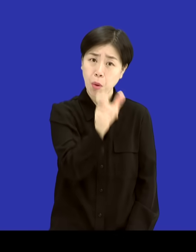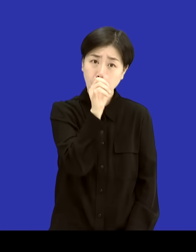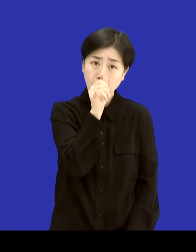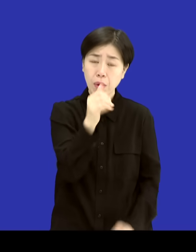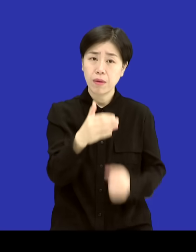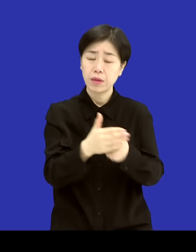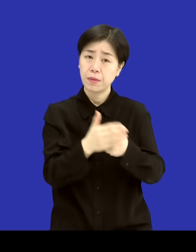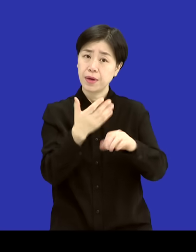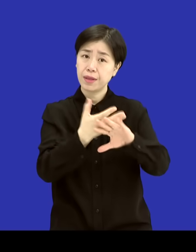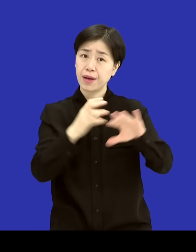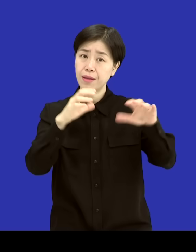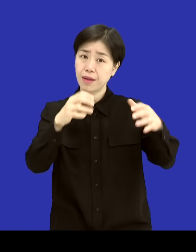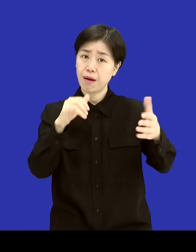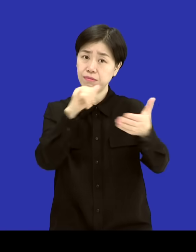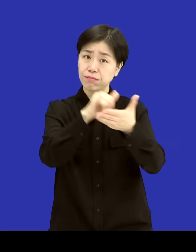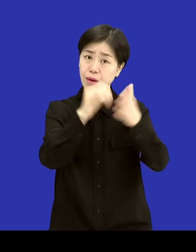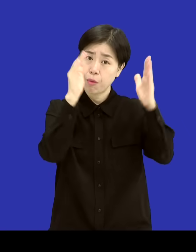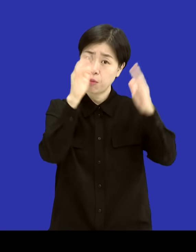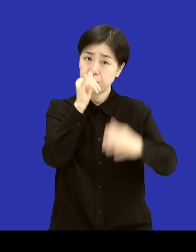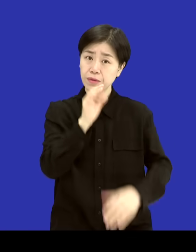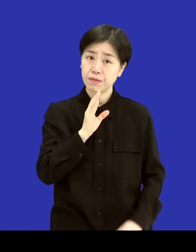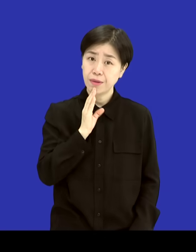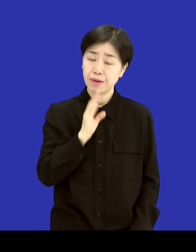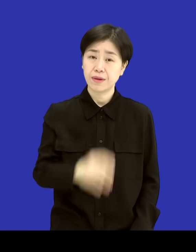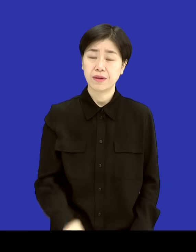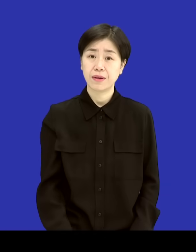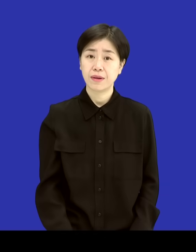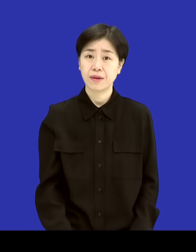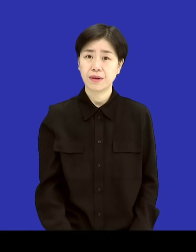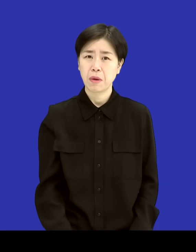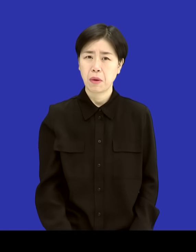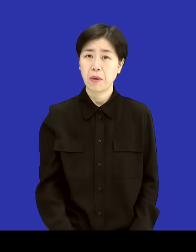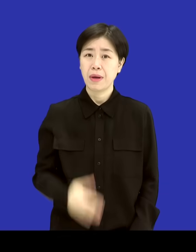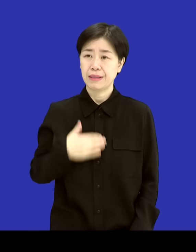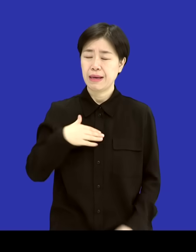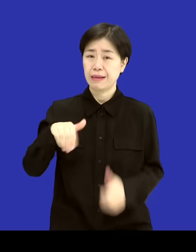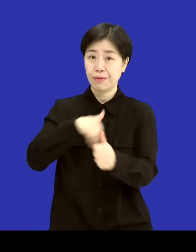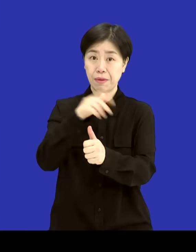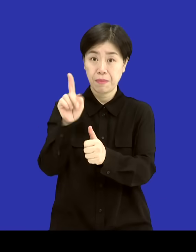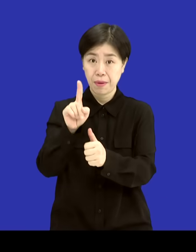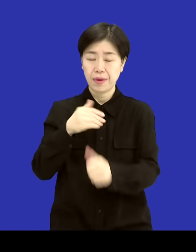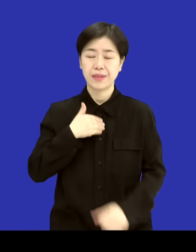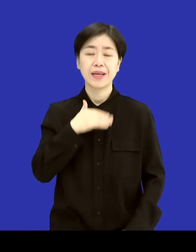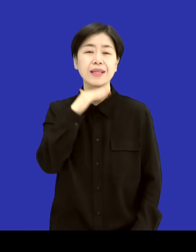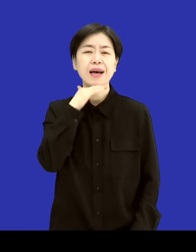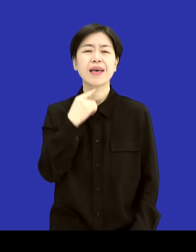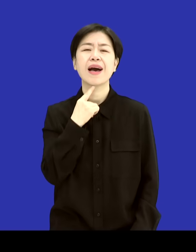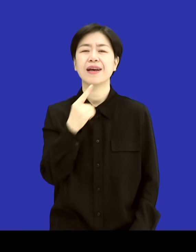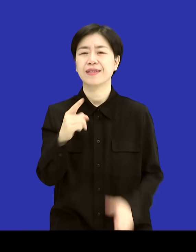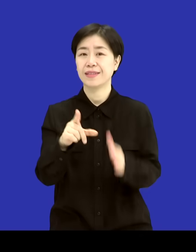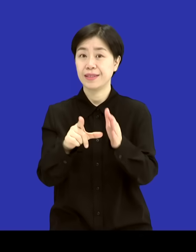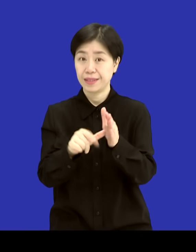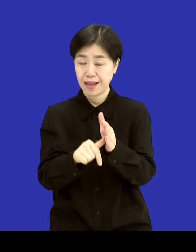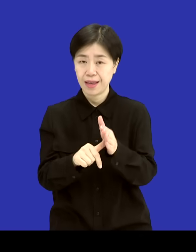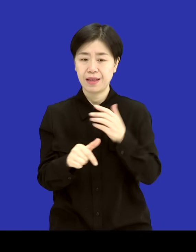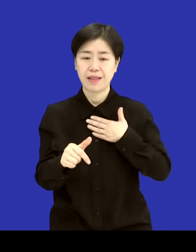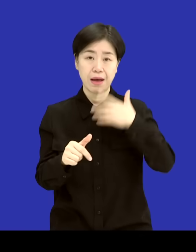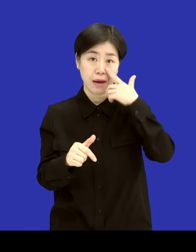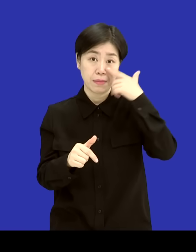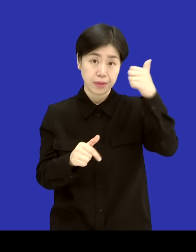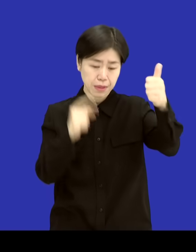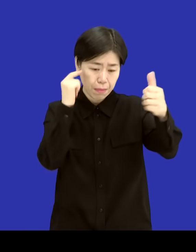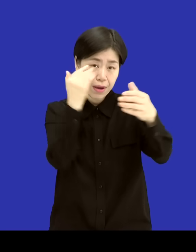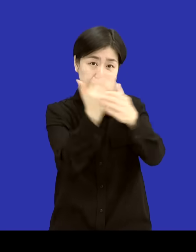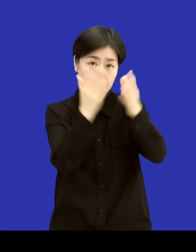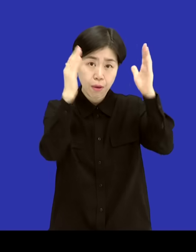네, 유학파. 교포인가요? 유학파인가요? 좀 이게 애매합니다. 왜냐면 네. 제가 1살 때 이제 아버지께서 박사